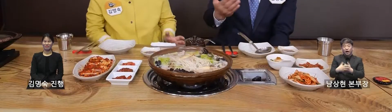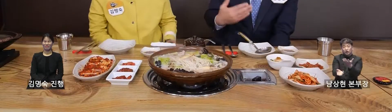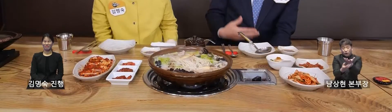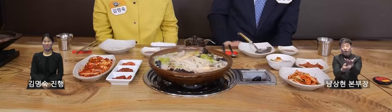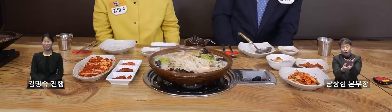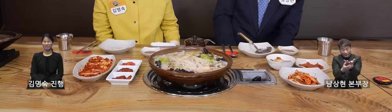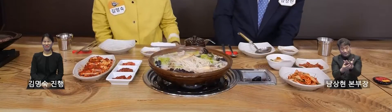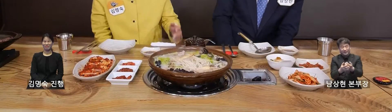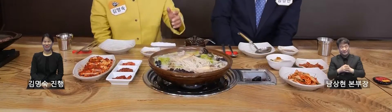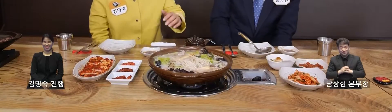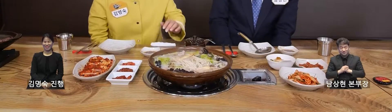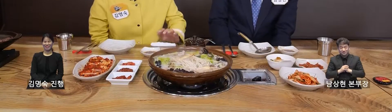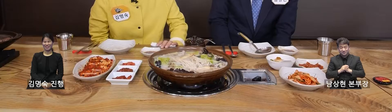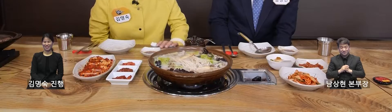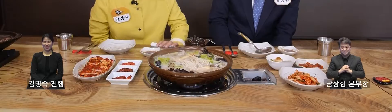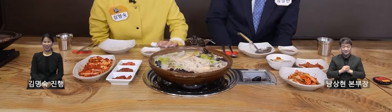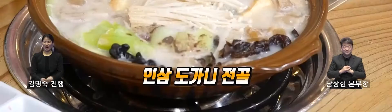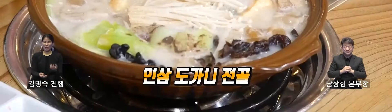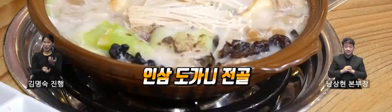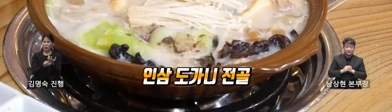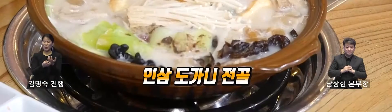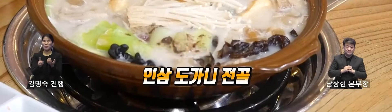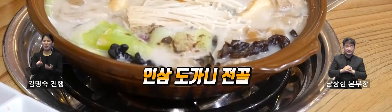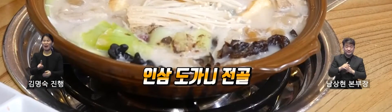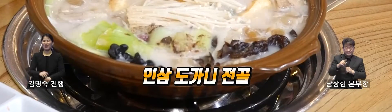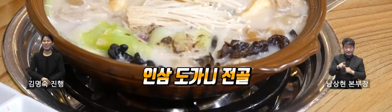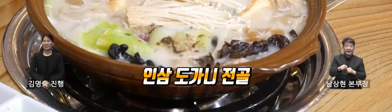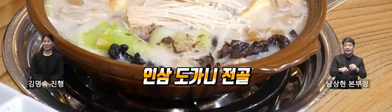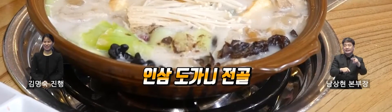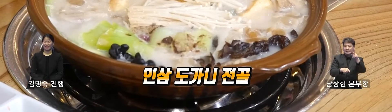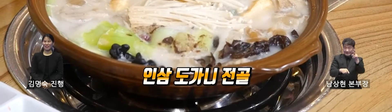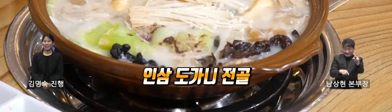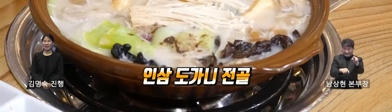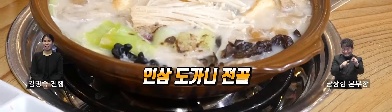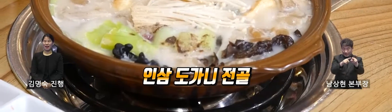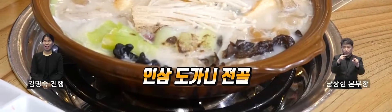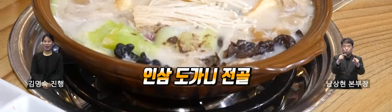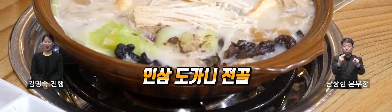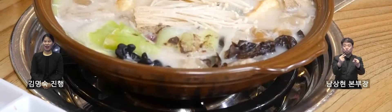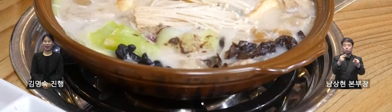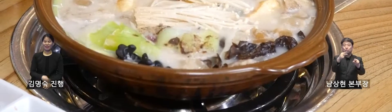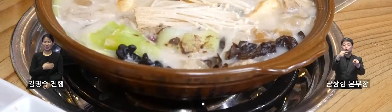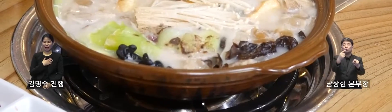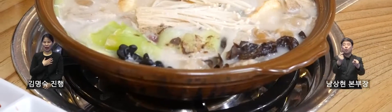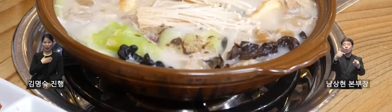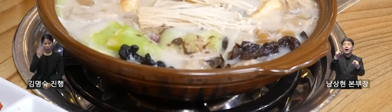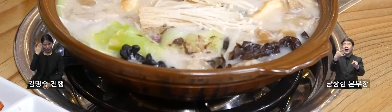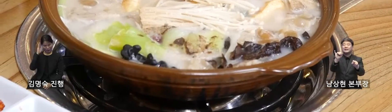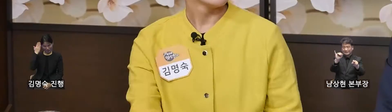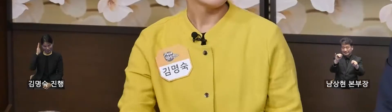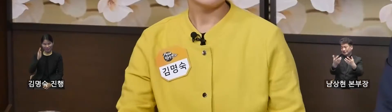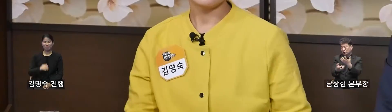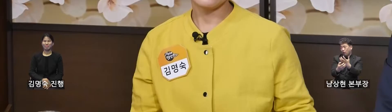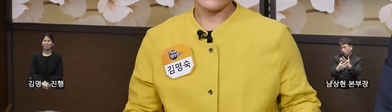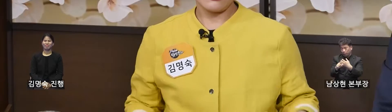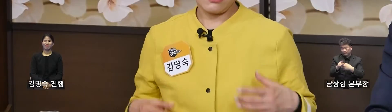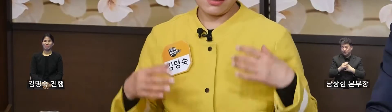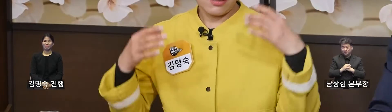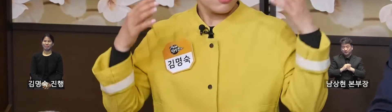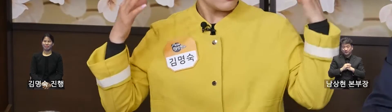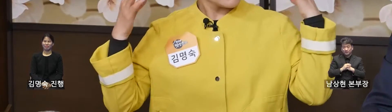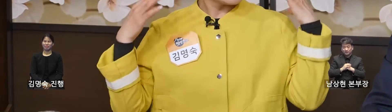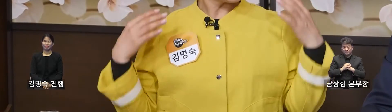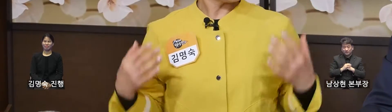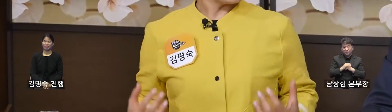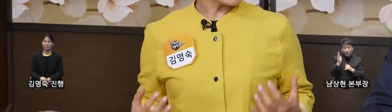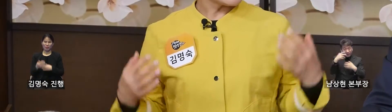전골입니다. 예. 아, 무슨 전골이죠? 이게 인삼 도가니 전골입니다. 아유, 제가 요즘 네네. 이게